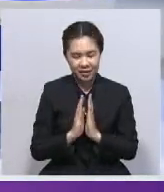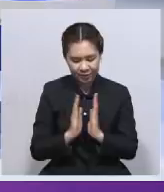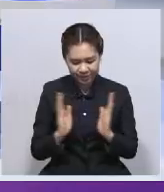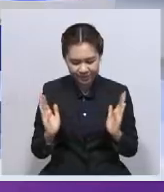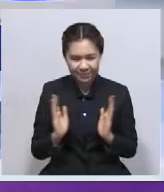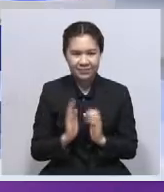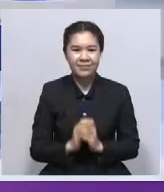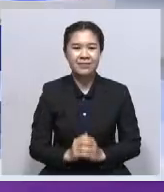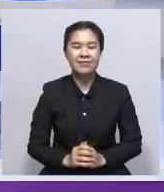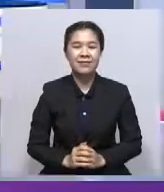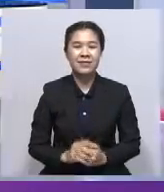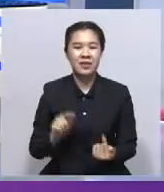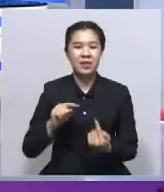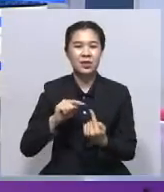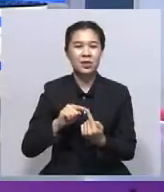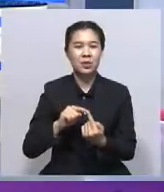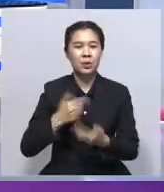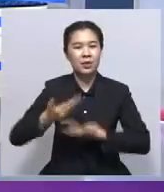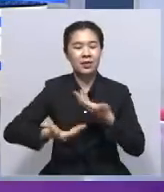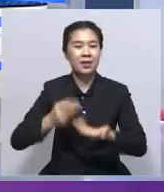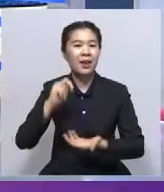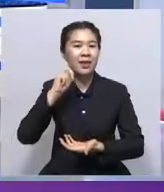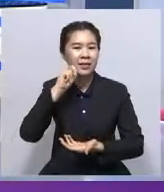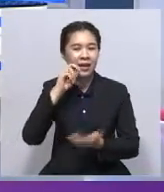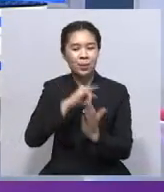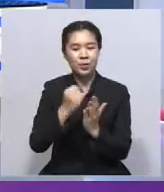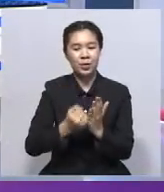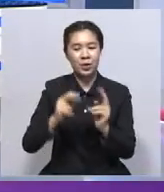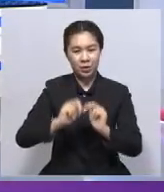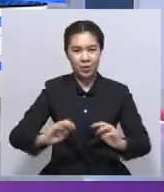คะคุณโสรดาเข็มเจริญรายงานจากที่ตลาดน้ำบ้านสารดินจังหวัดนครปฐมค่ะ